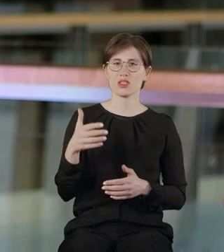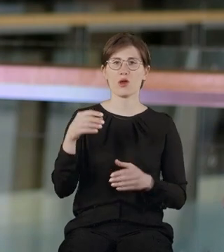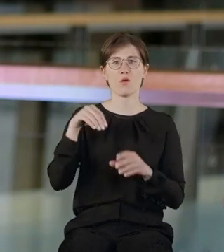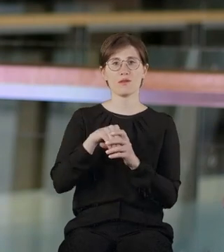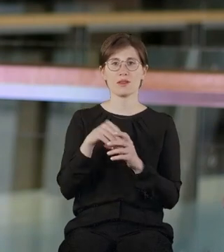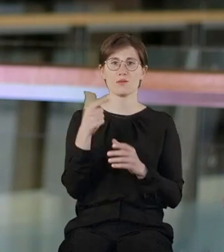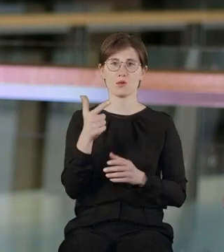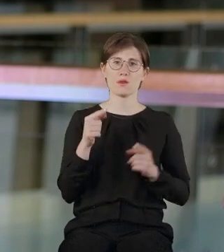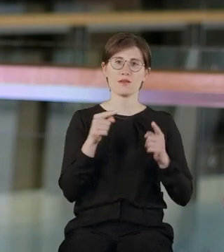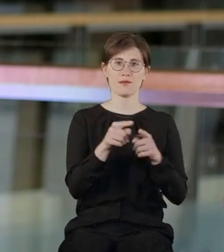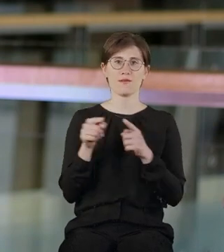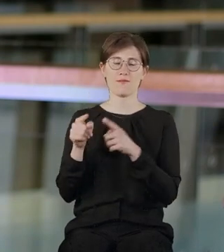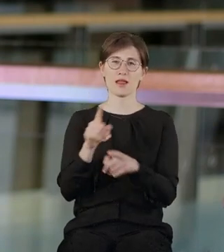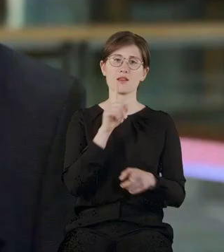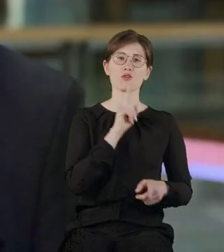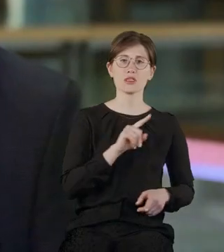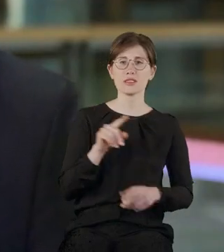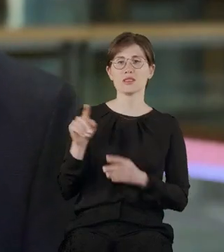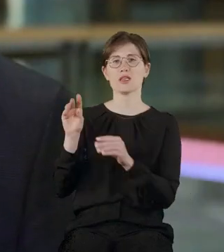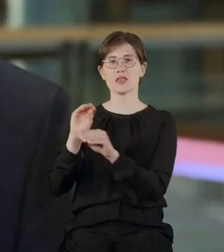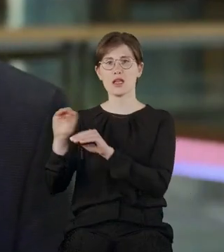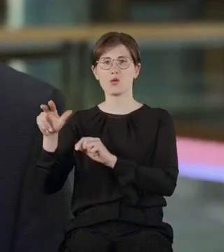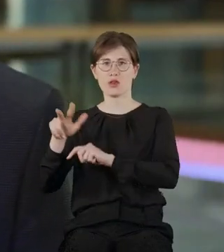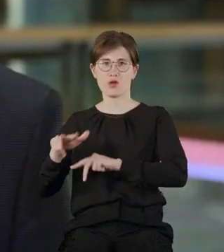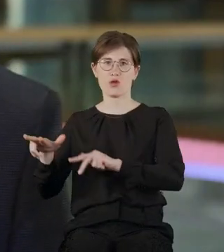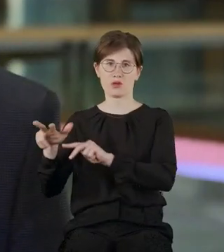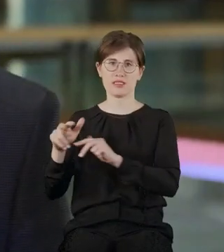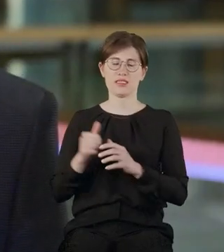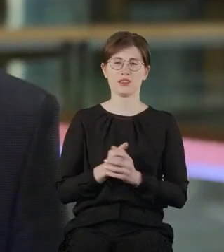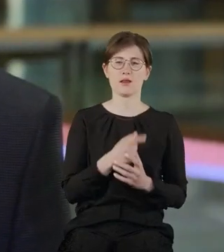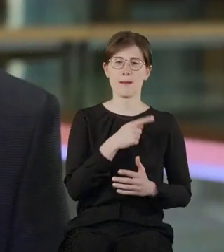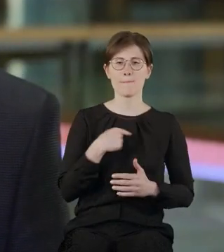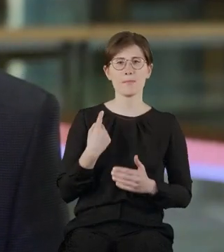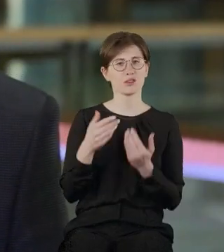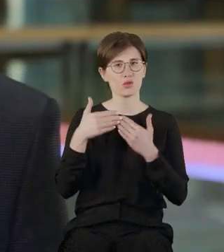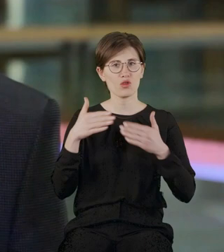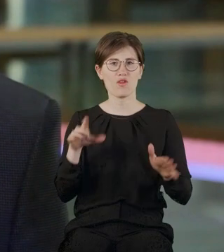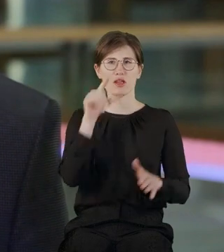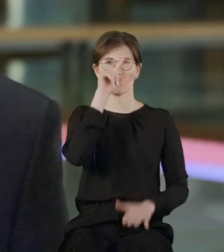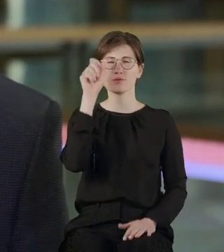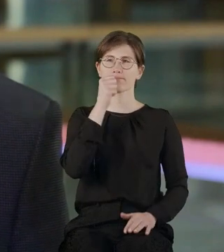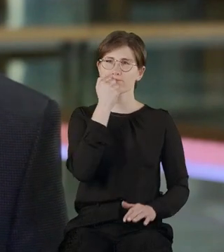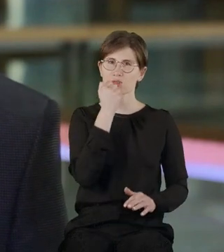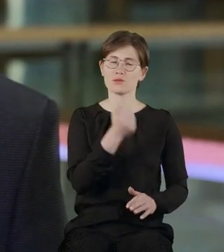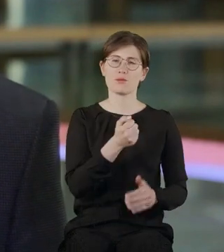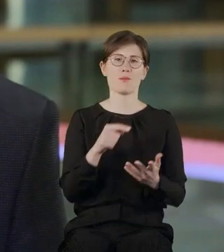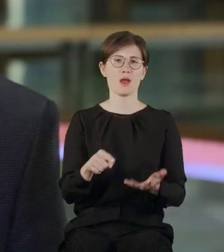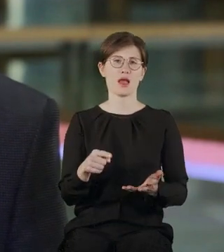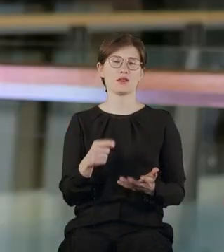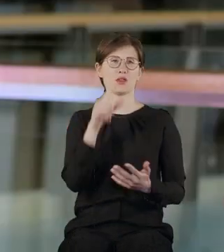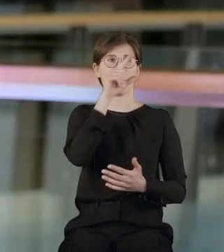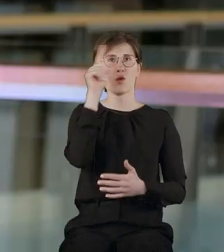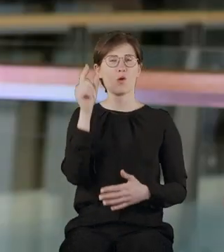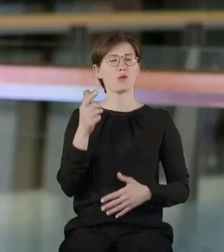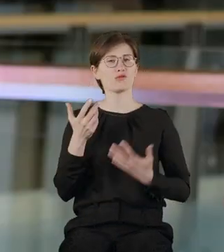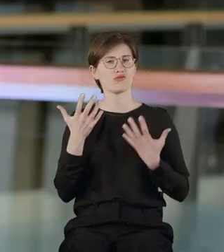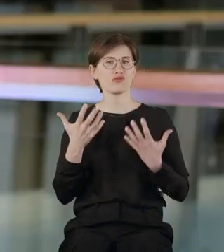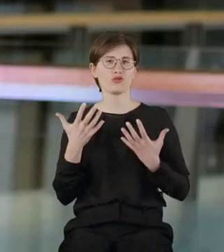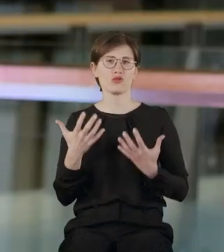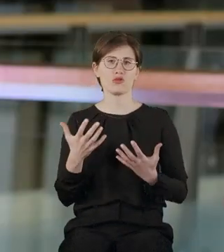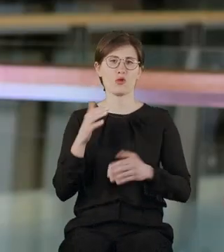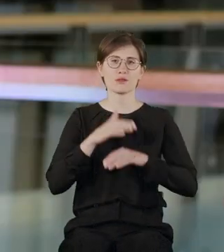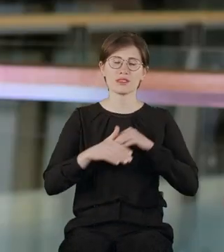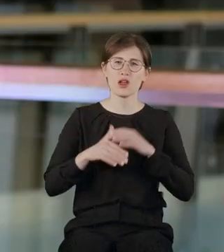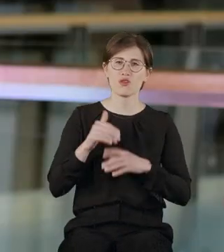i na teologii, i na naukach o rodzinie. Jesteśmy otwarci na ludzi z pasją, ludzi, którzy chcą z